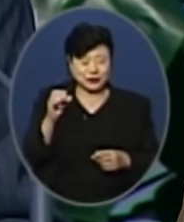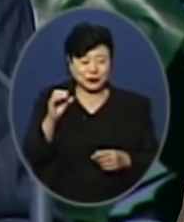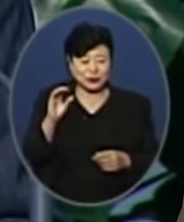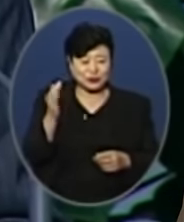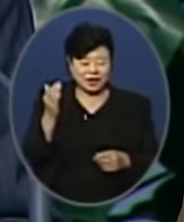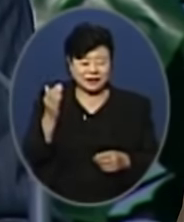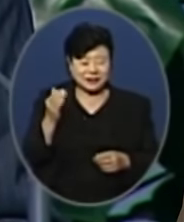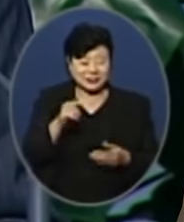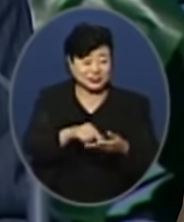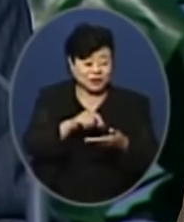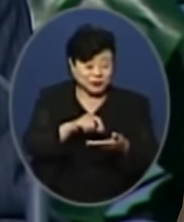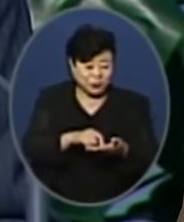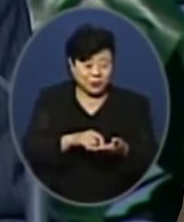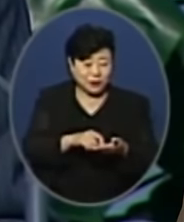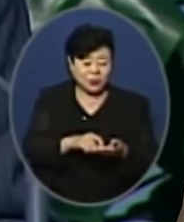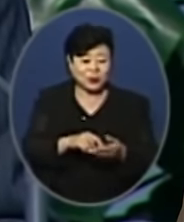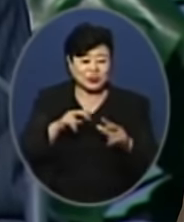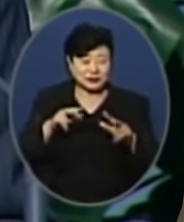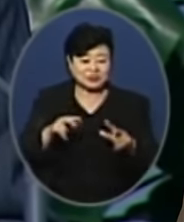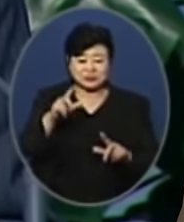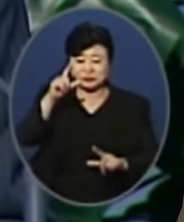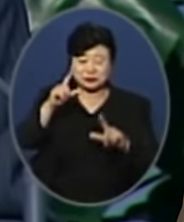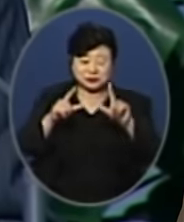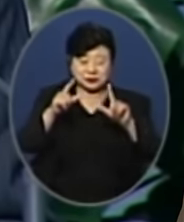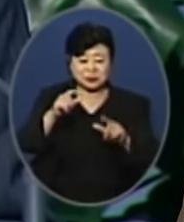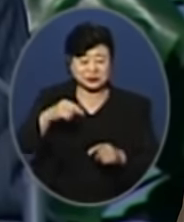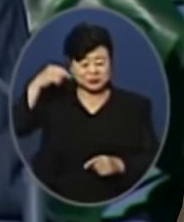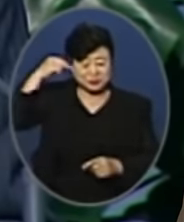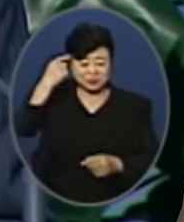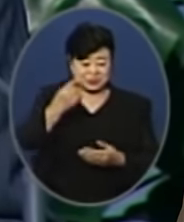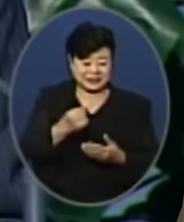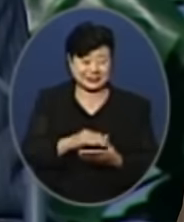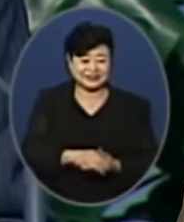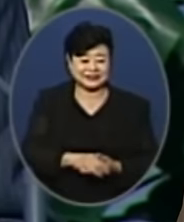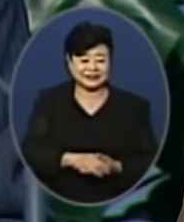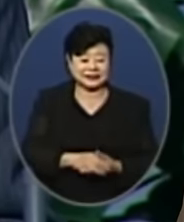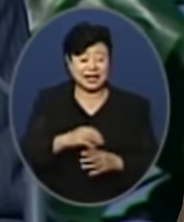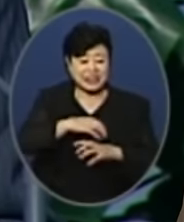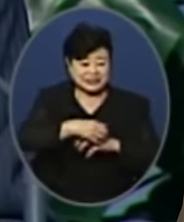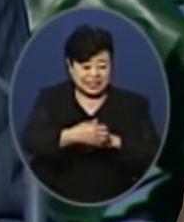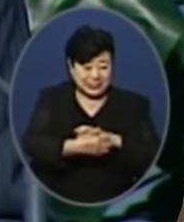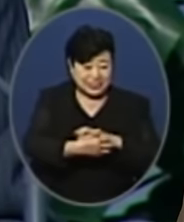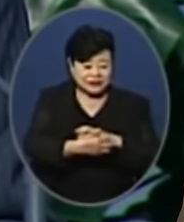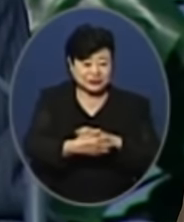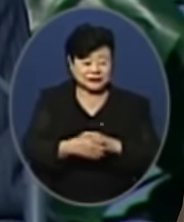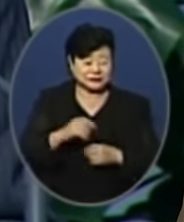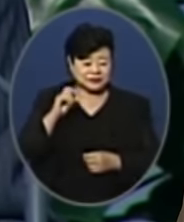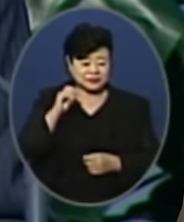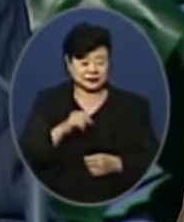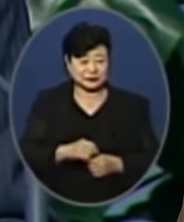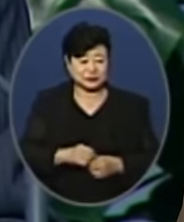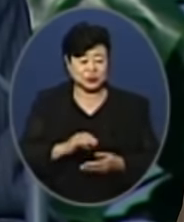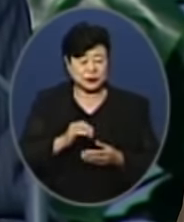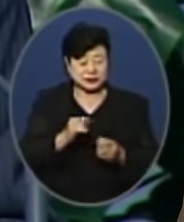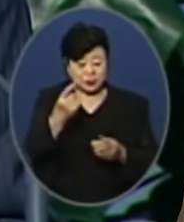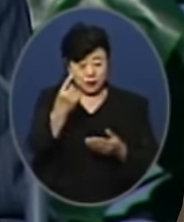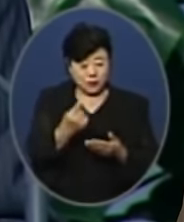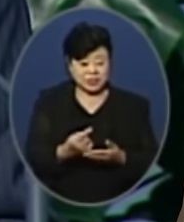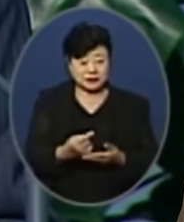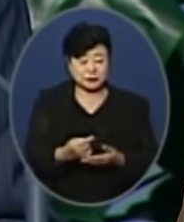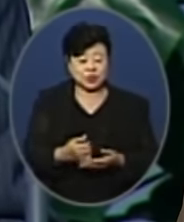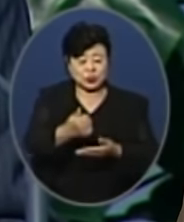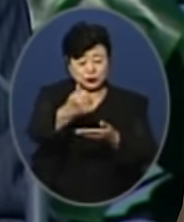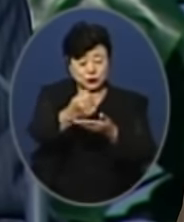같은 그러한 느낌이 옵니다만, 세계적인 훌륭한 분이 오셨으므로 우리가